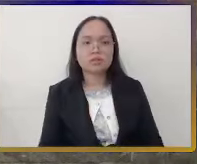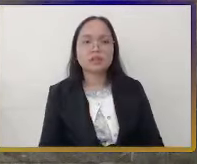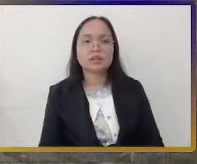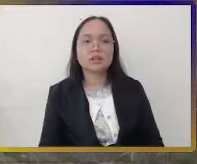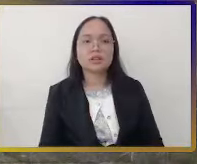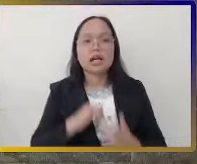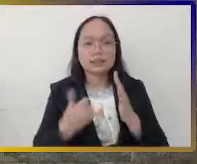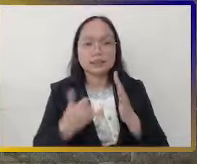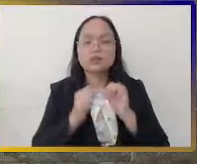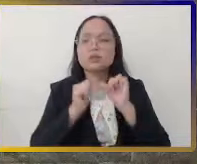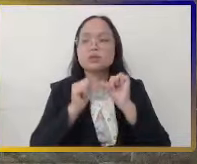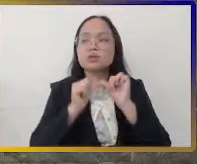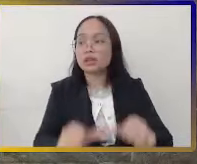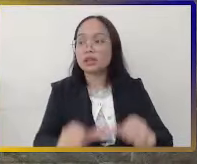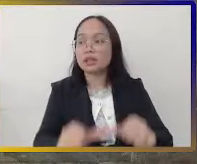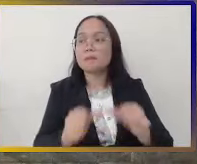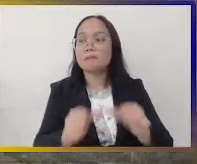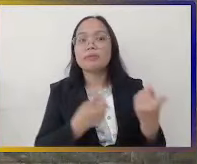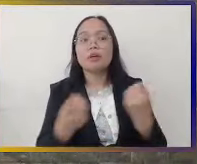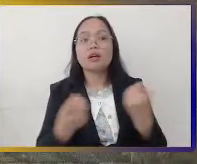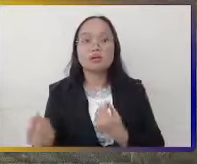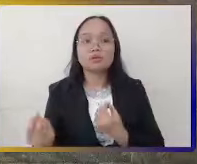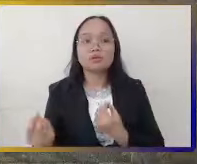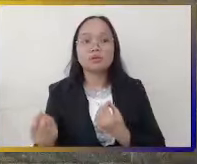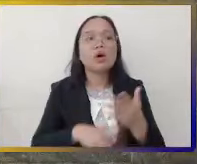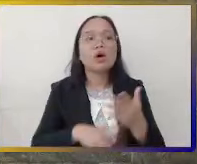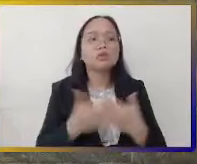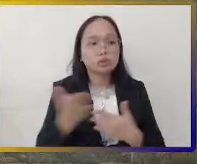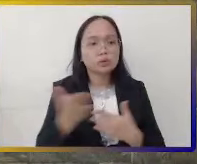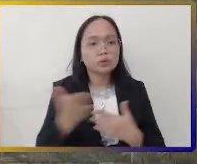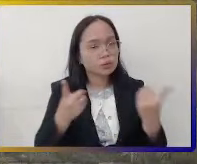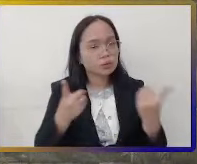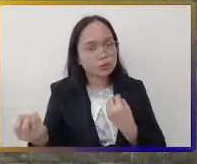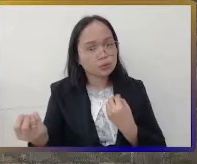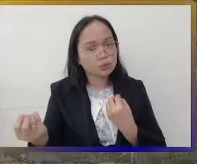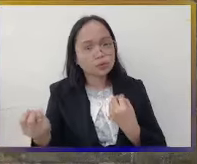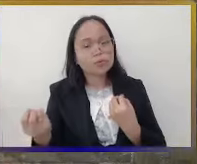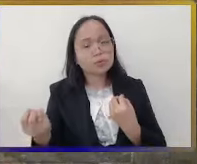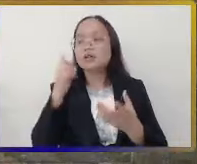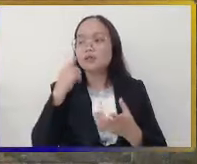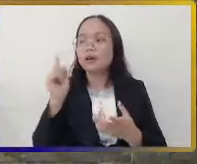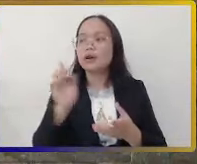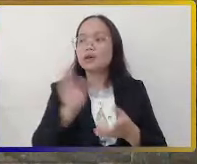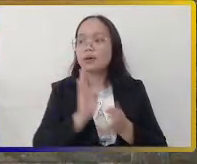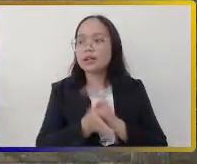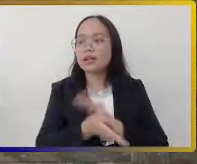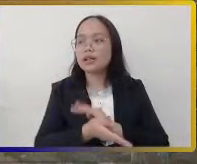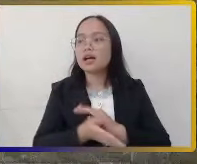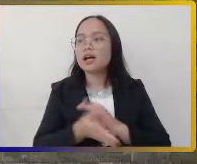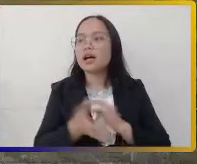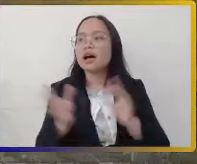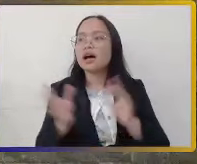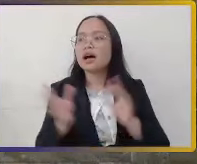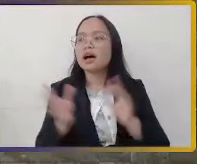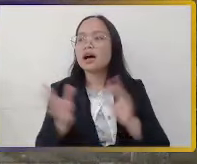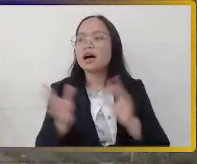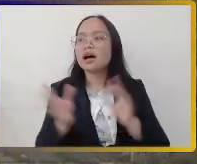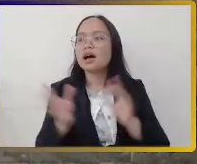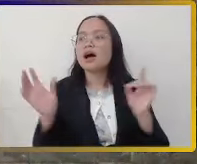Pagpatuloy mong gawin ang iyong ginagawa para matuwa ang lumikha.